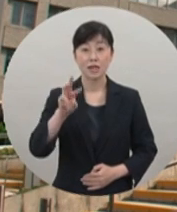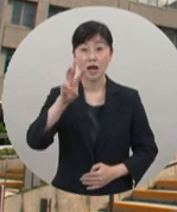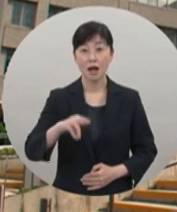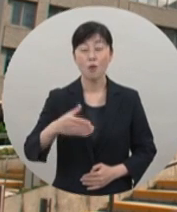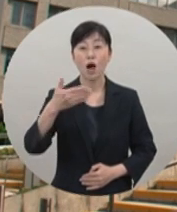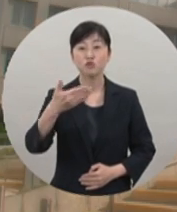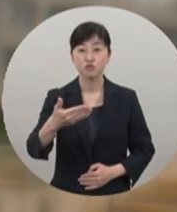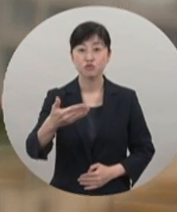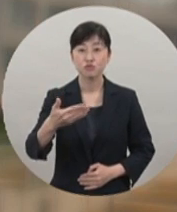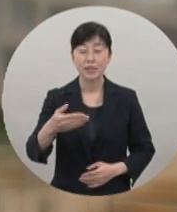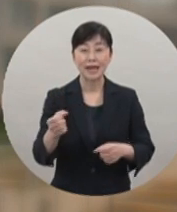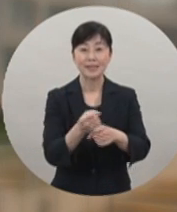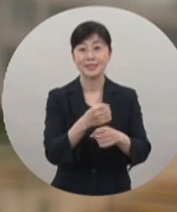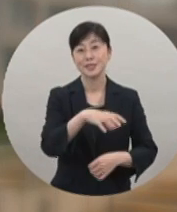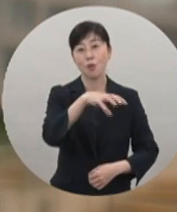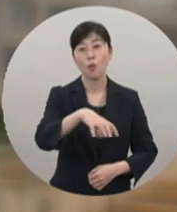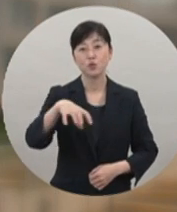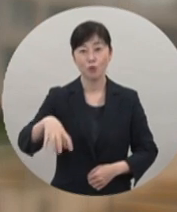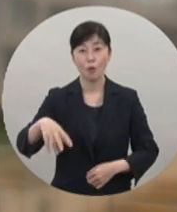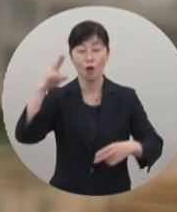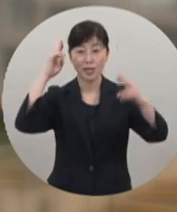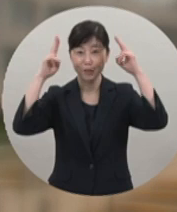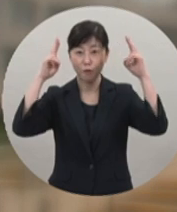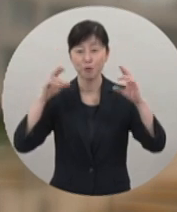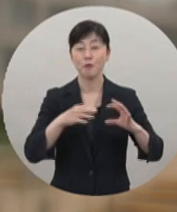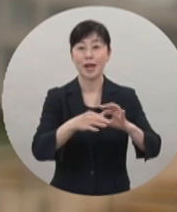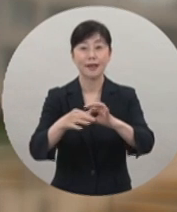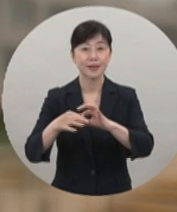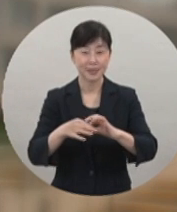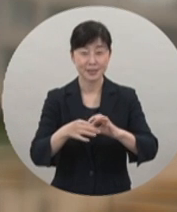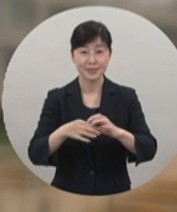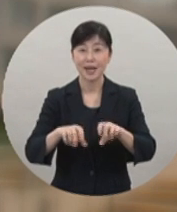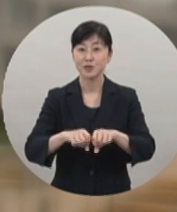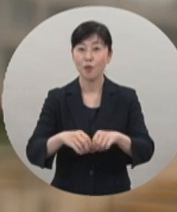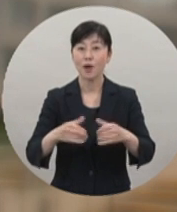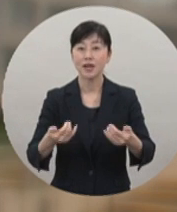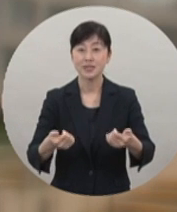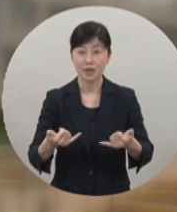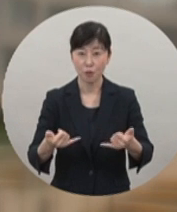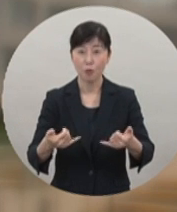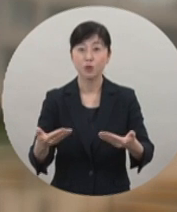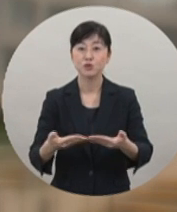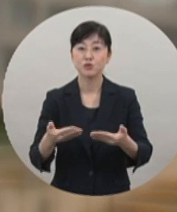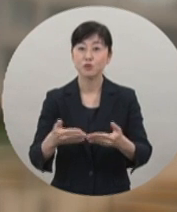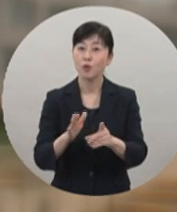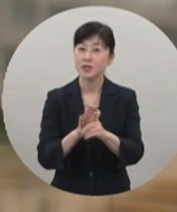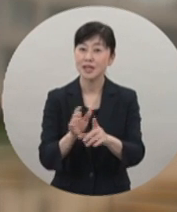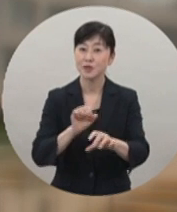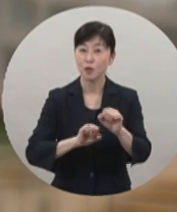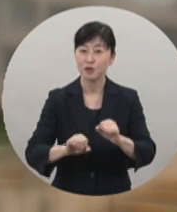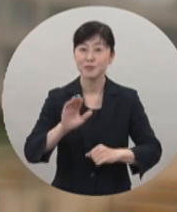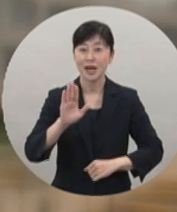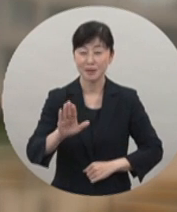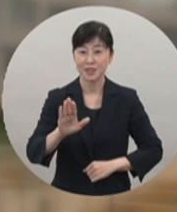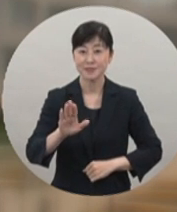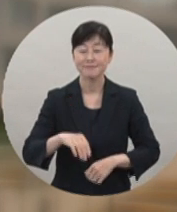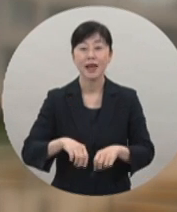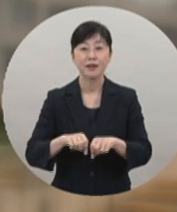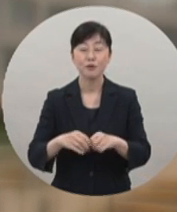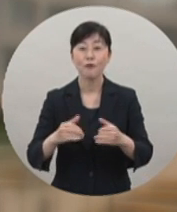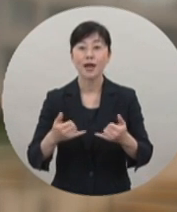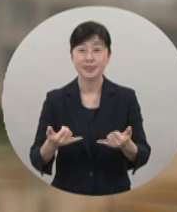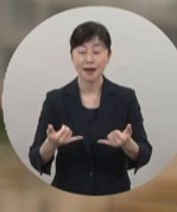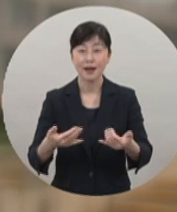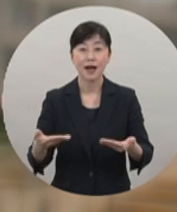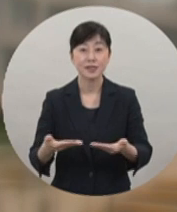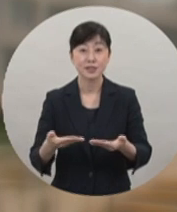品川区では各事業所や企業などと連携し、障害者の就労支援に取り組んでいます。障